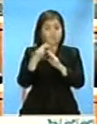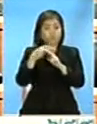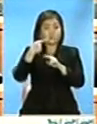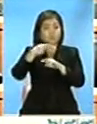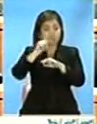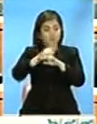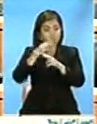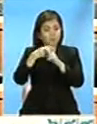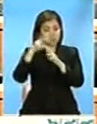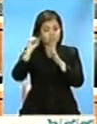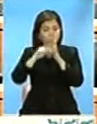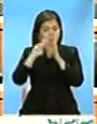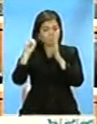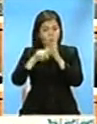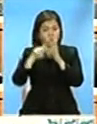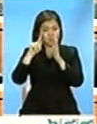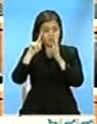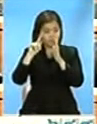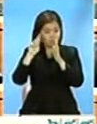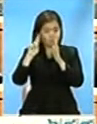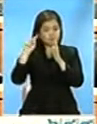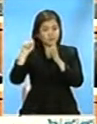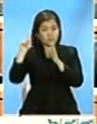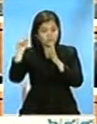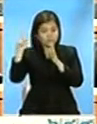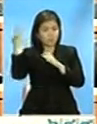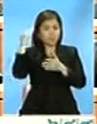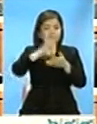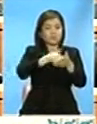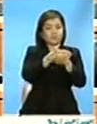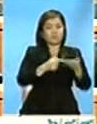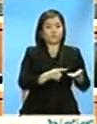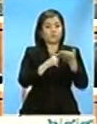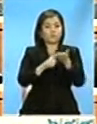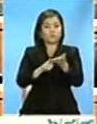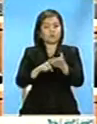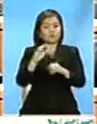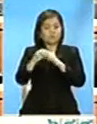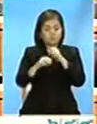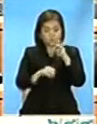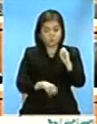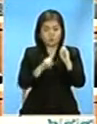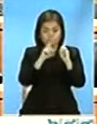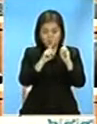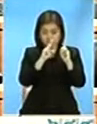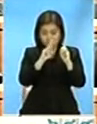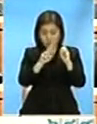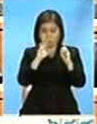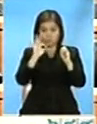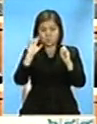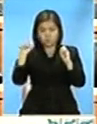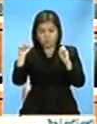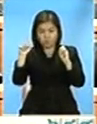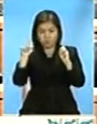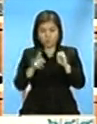ยความเคารพนะครับท่านเป็นประธานในร่างแก้ไขเมื่อฉบับที่แล้วนะครับคือ291ท่านตั้งสสรขึ้นมา1ค